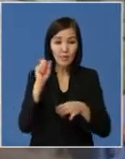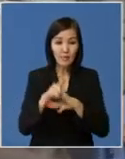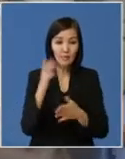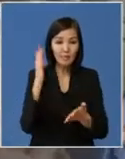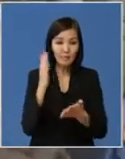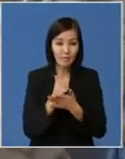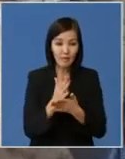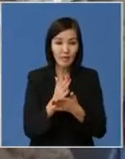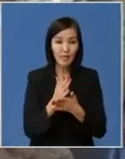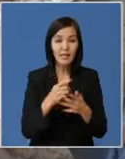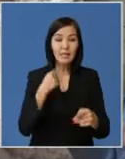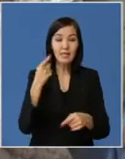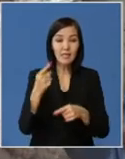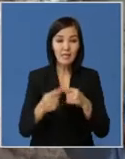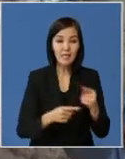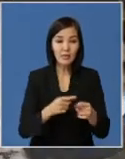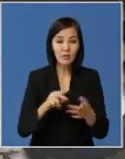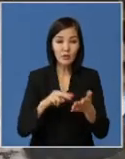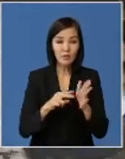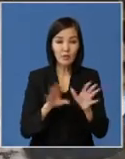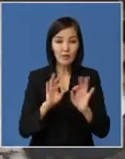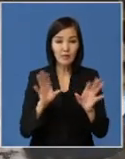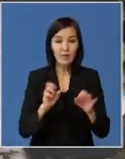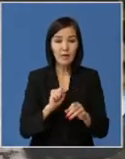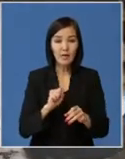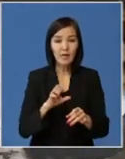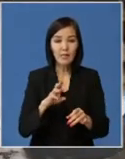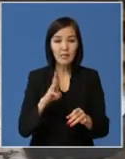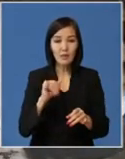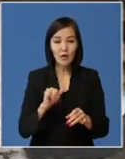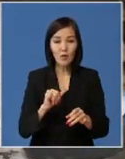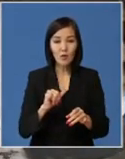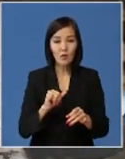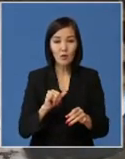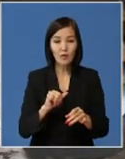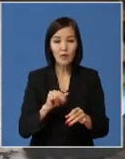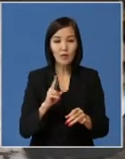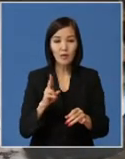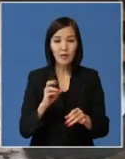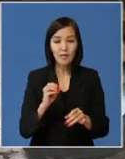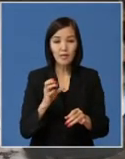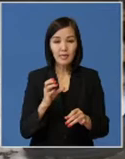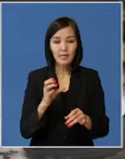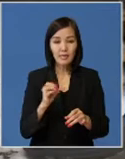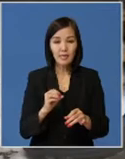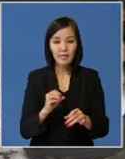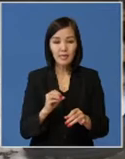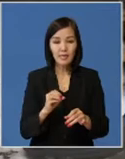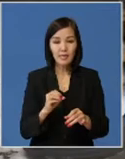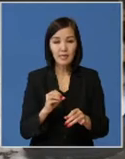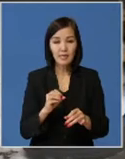деген шеберлер келешек жоспарларын бөлісті. Астаудан бөлек тағы кеселер жасасақ, қамыз